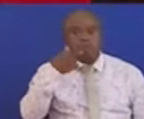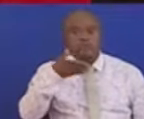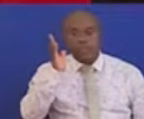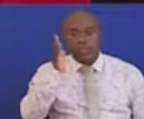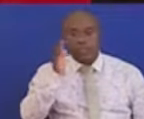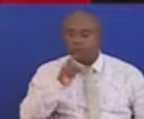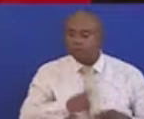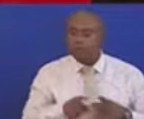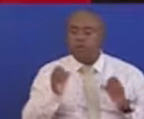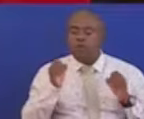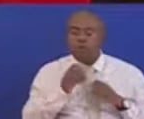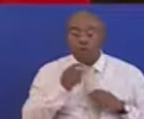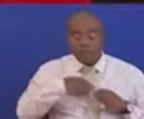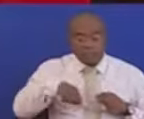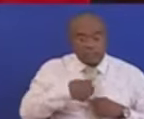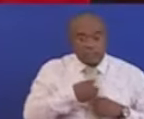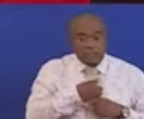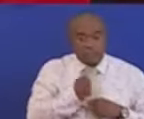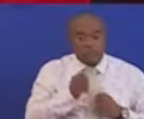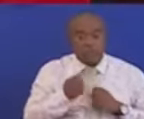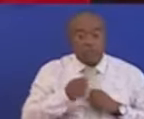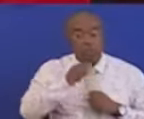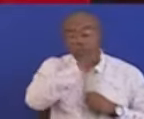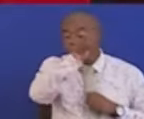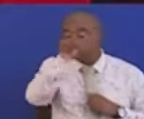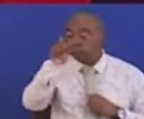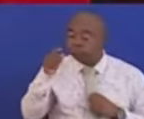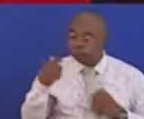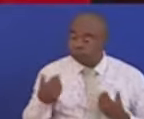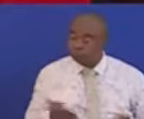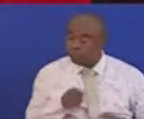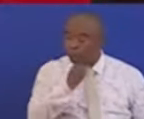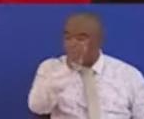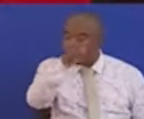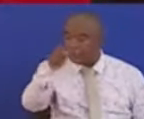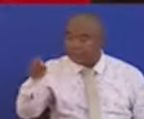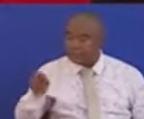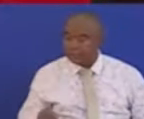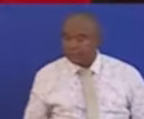tunap kele Sisi ndi wen chang moto huka tunat nazo kwa